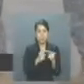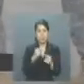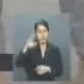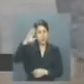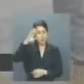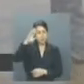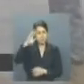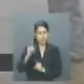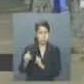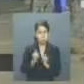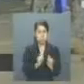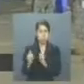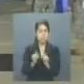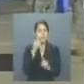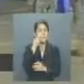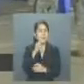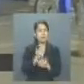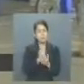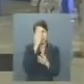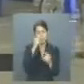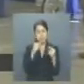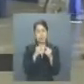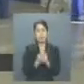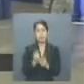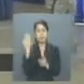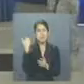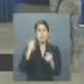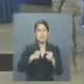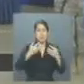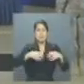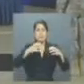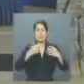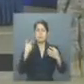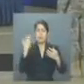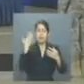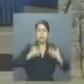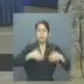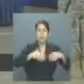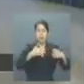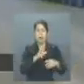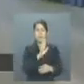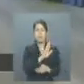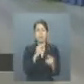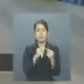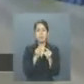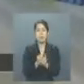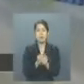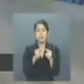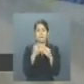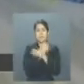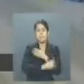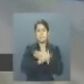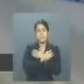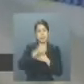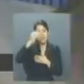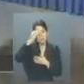ครามในอิรักที่ยาวนานเกือบ9ปีผู้บัญชาการกองกำลังในอิรักรายงานว่าวันนี้ทหารอเมริกันเดินทางกลับถึงบ้านโดยปลอดภั